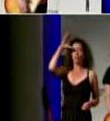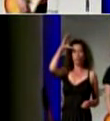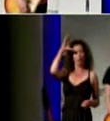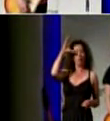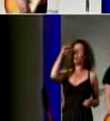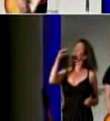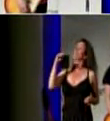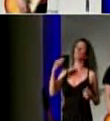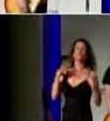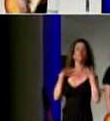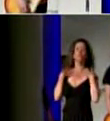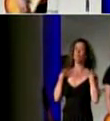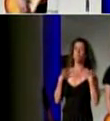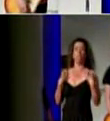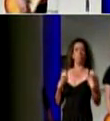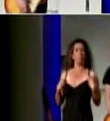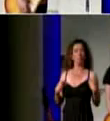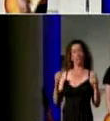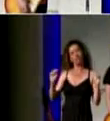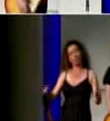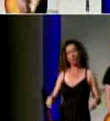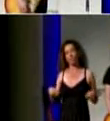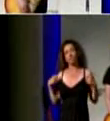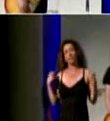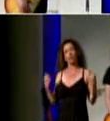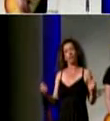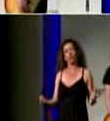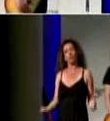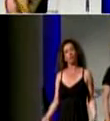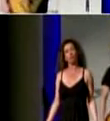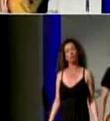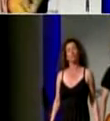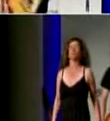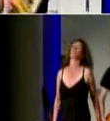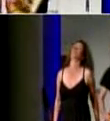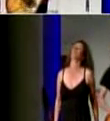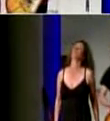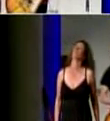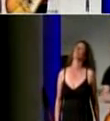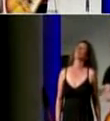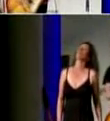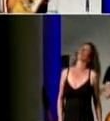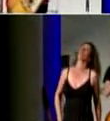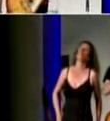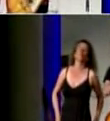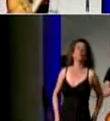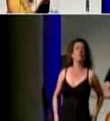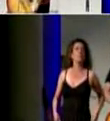Je suis un gars bien ordinaire.